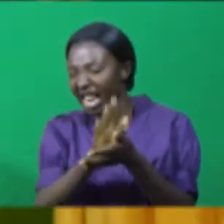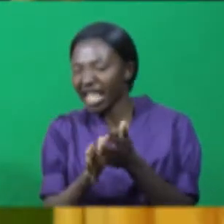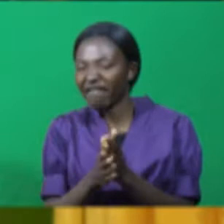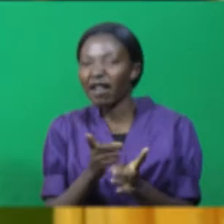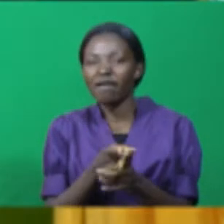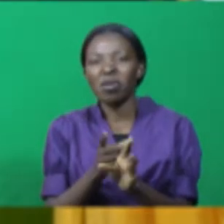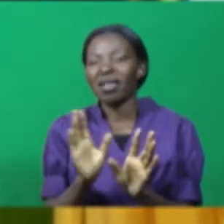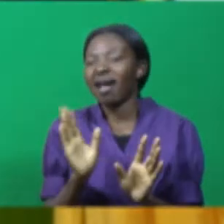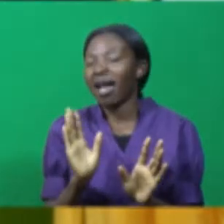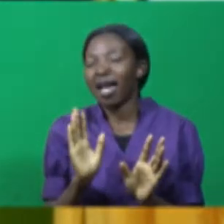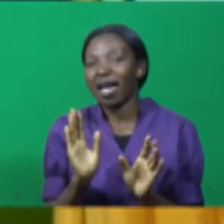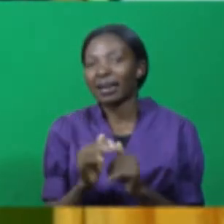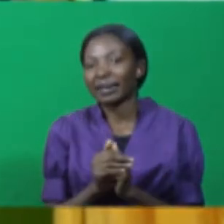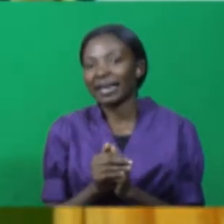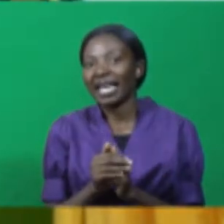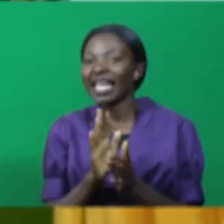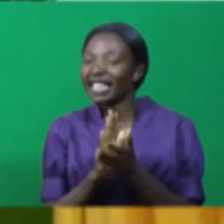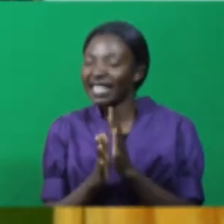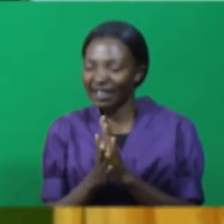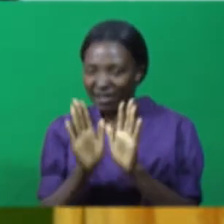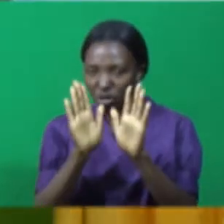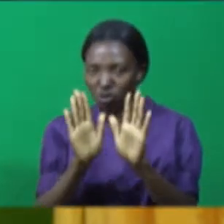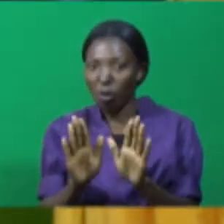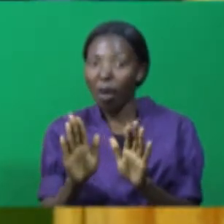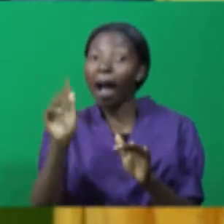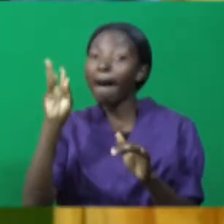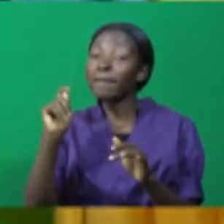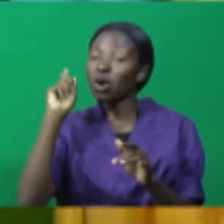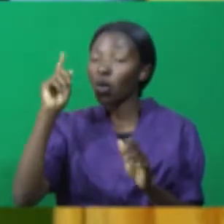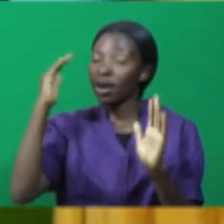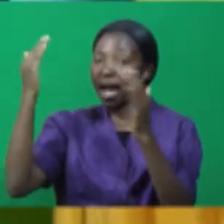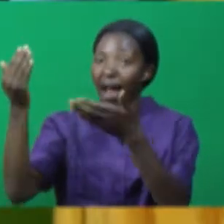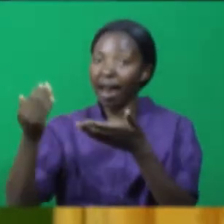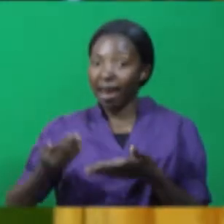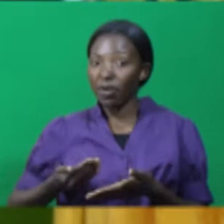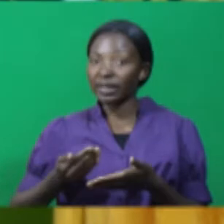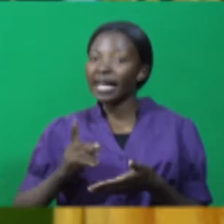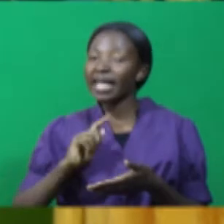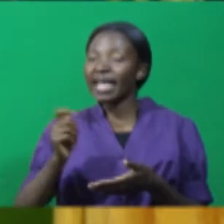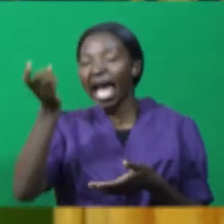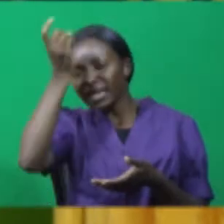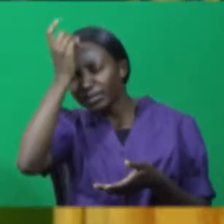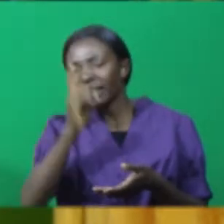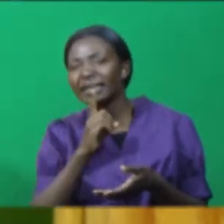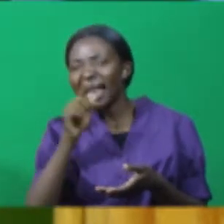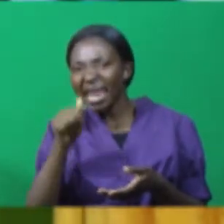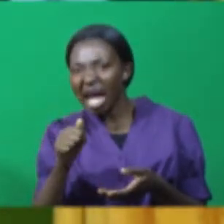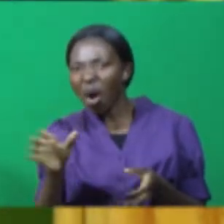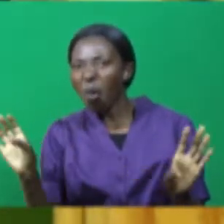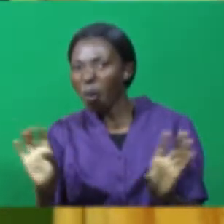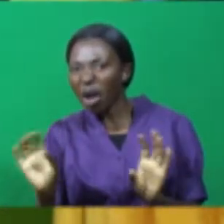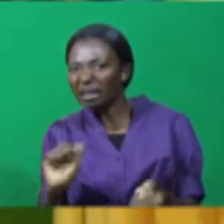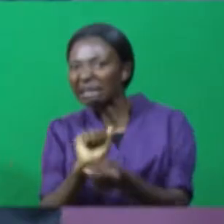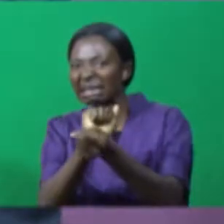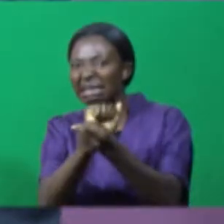vasateere haana kuvadzivisa muri kuti pastor akarega vaEgypti pavakasara kavaEgypti vakati varanda vedu vaenda